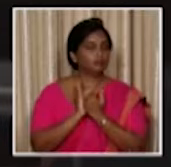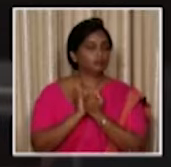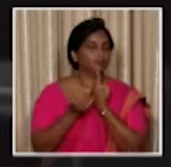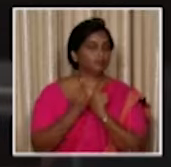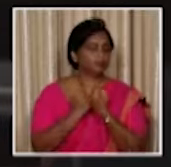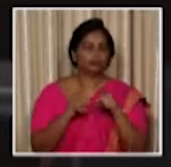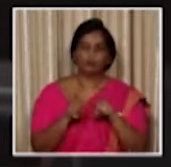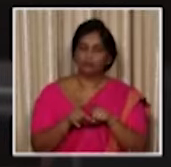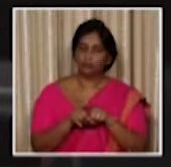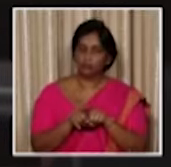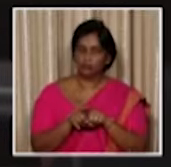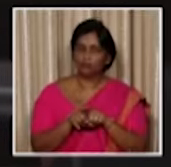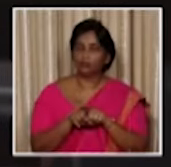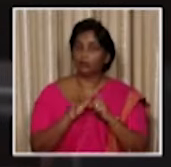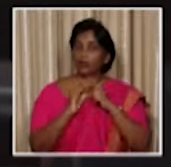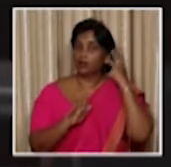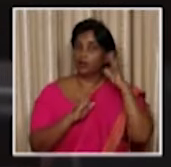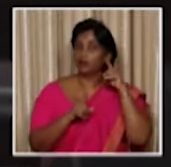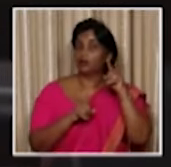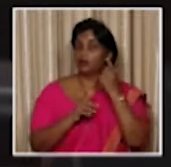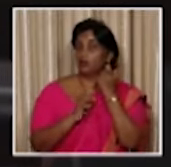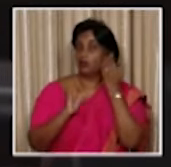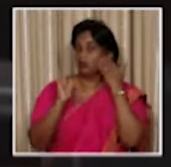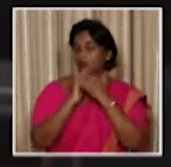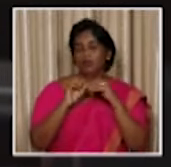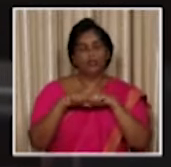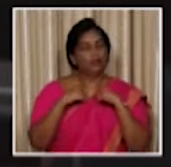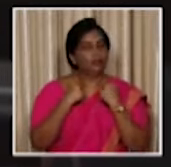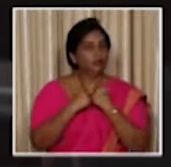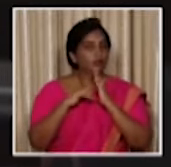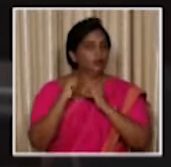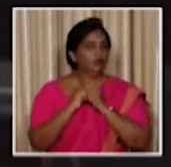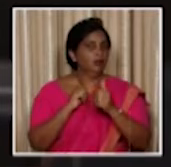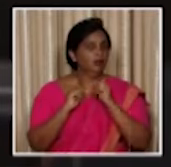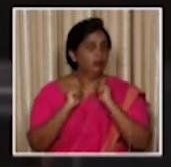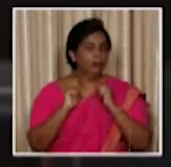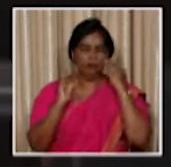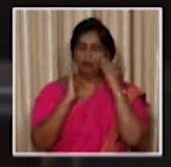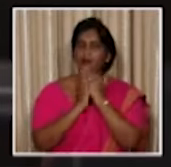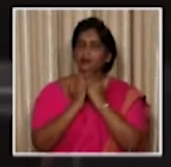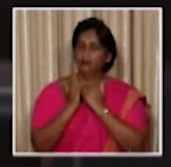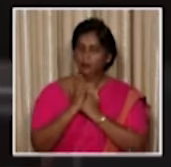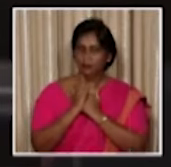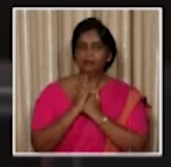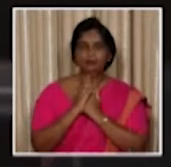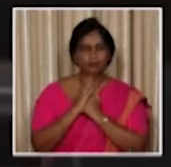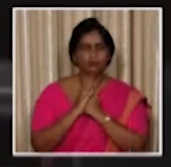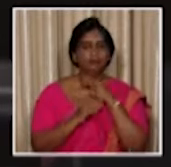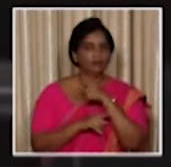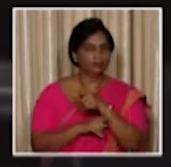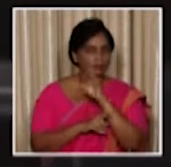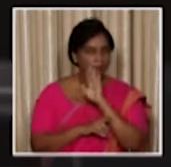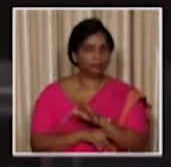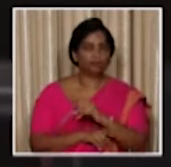විශ්ලේෂණයන් හා අන්තර්ජාතික මූල්‍ය සංවිධාන වැඩකටයුතු කරන ක්‍රියාමාර්ගයේ පිළිබඳව